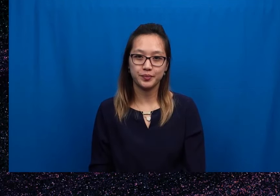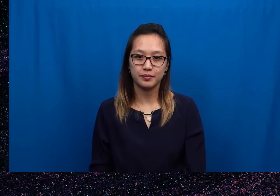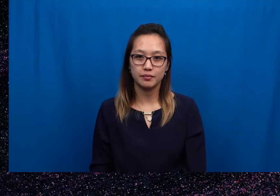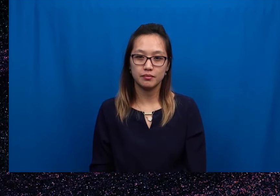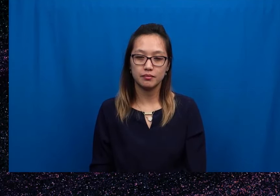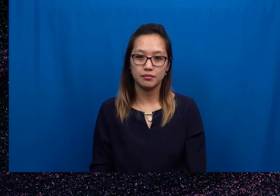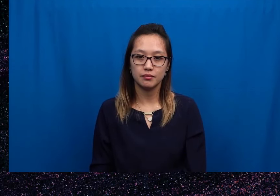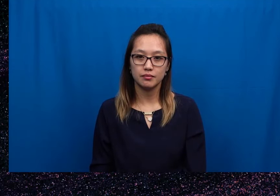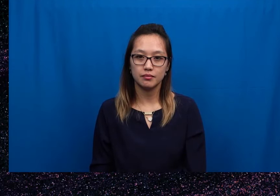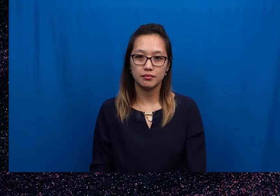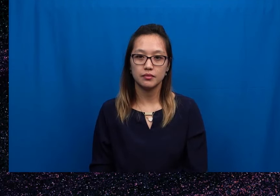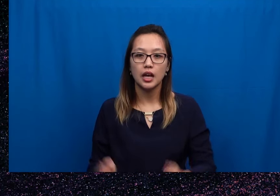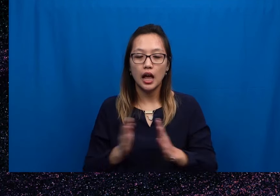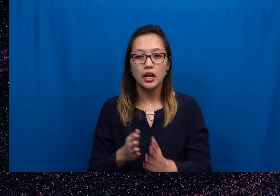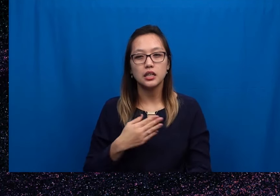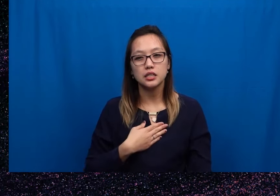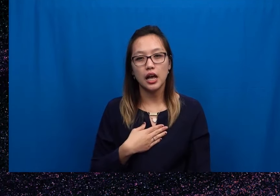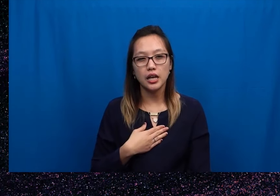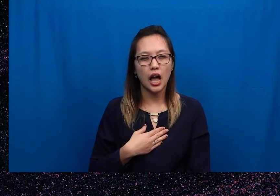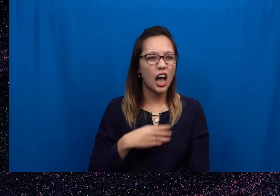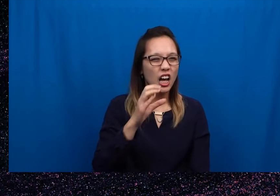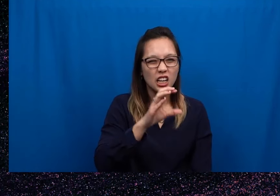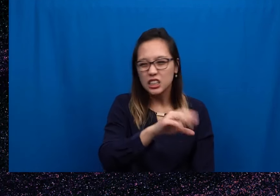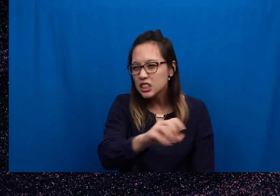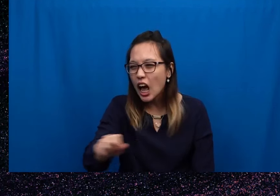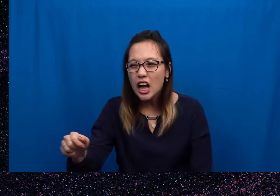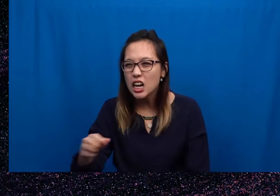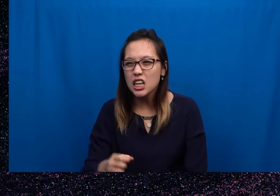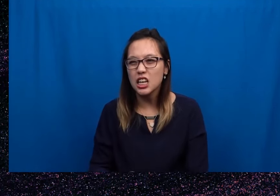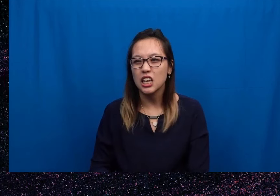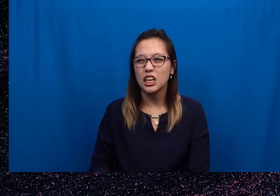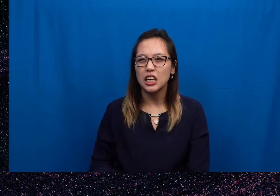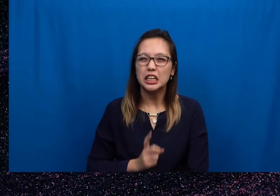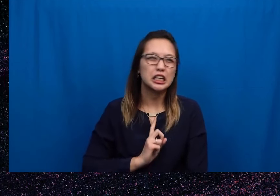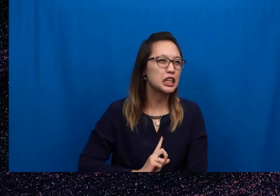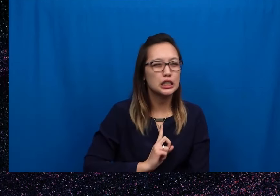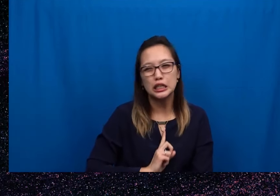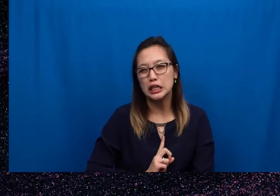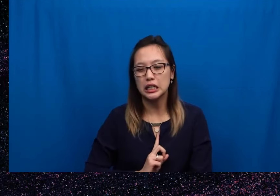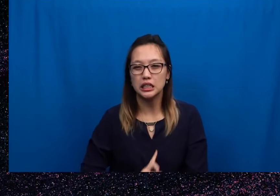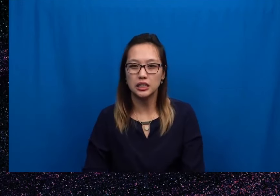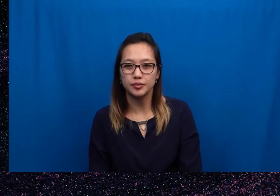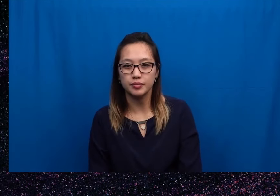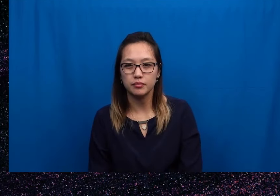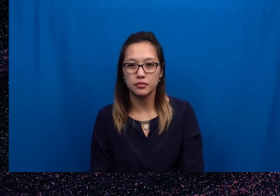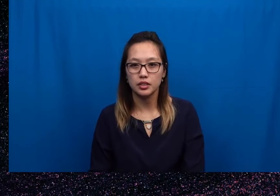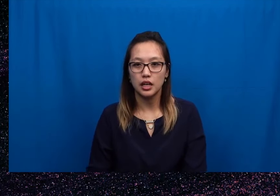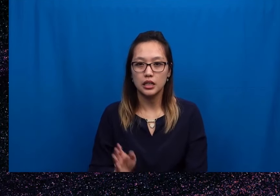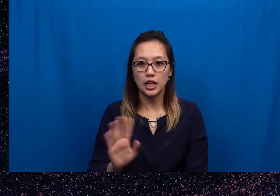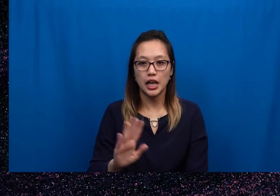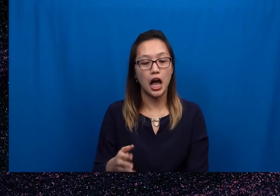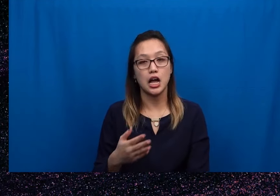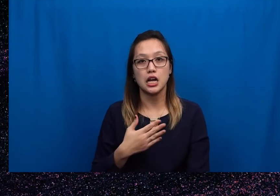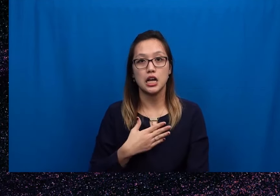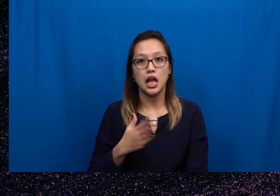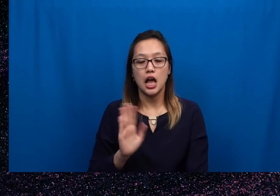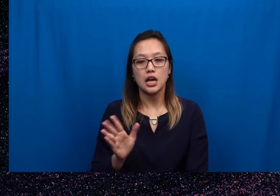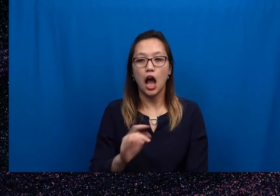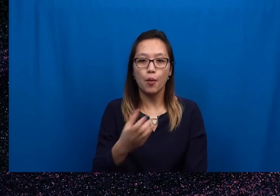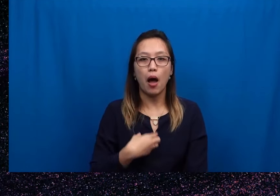Dan saya yang masih mencari identitas diri sangat terpengaruh dengan hal ini. Sehingga saya juga tidak mau kalah. Dan